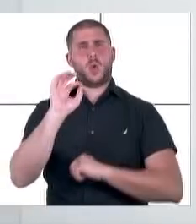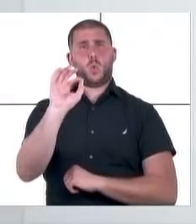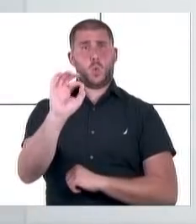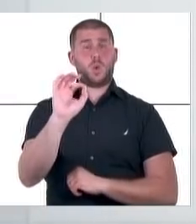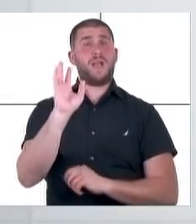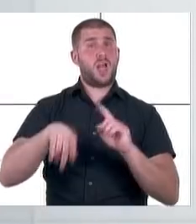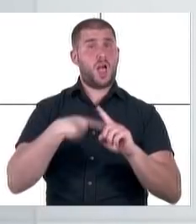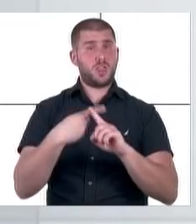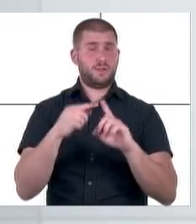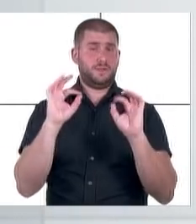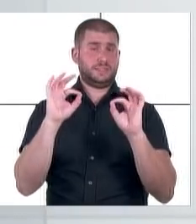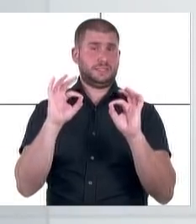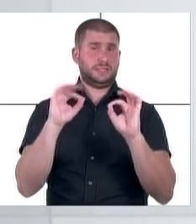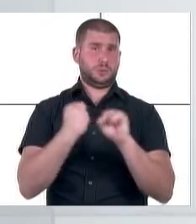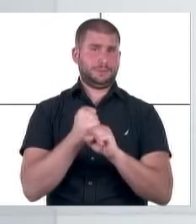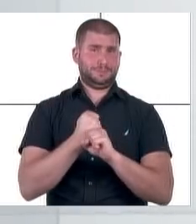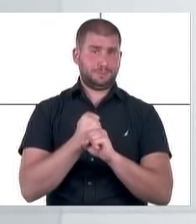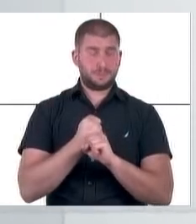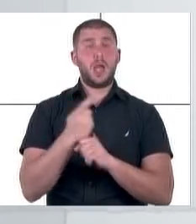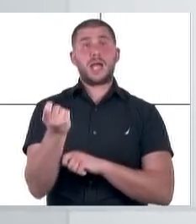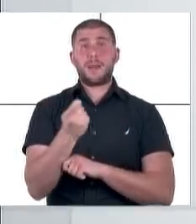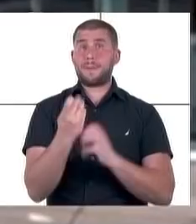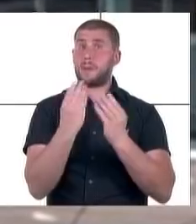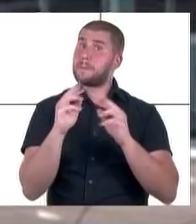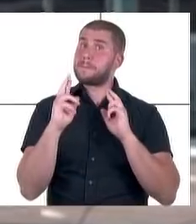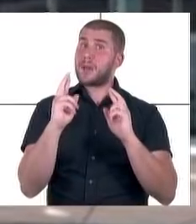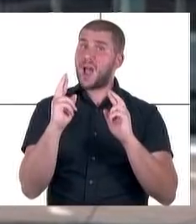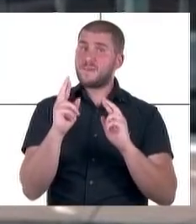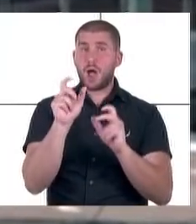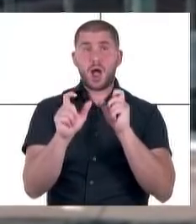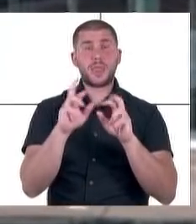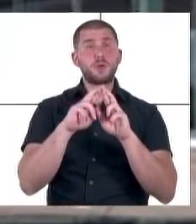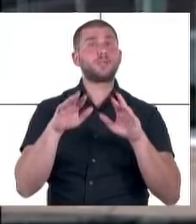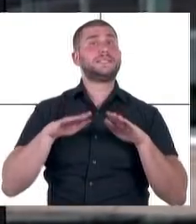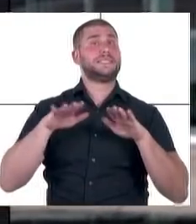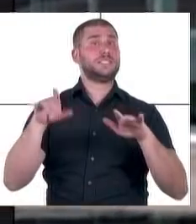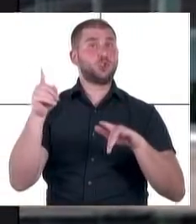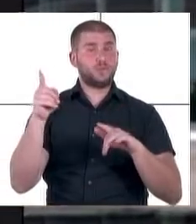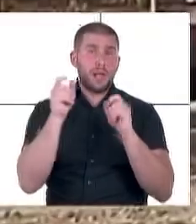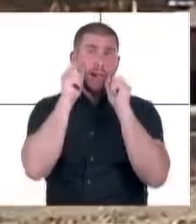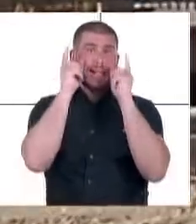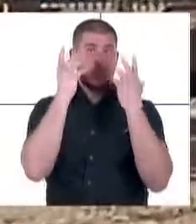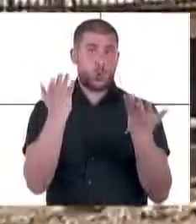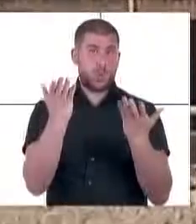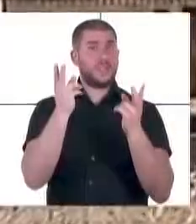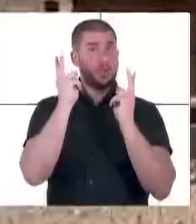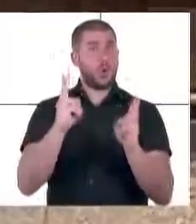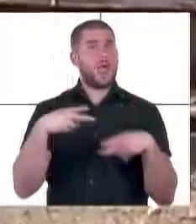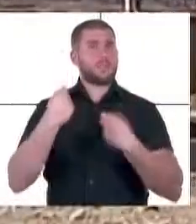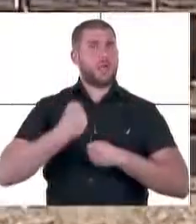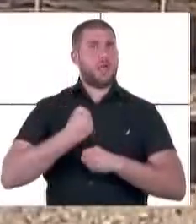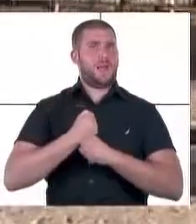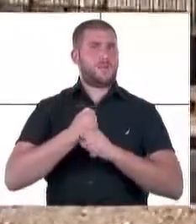עד כה לא נעשה דבר בנדון. הכבאים הרבים מקווים כי מישהו ברשות שדות התעופה יתעורר, והם יוכלו לחזור